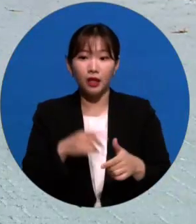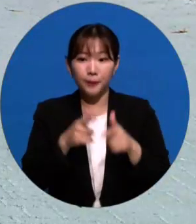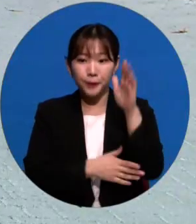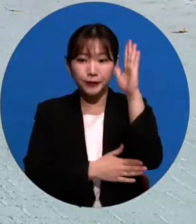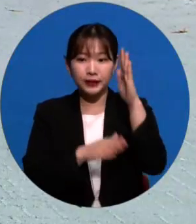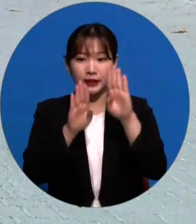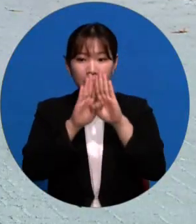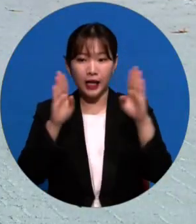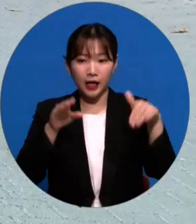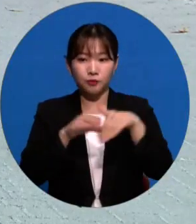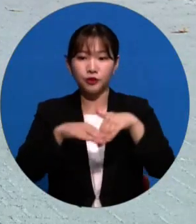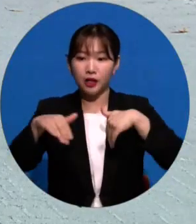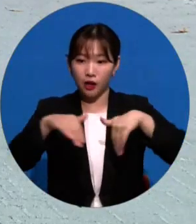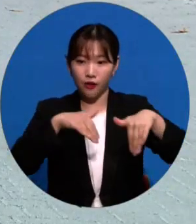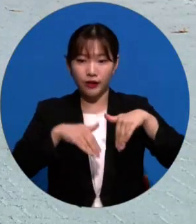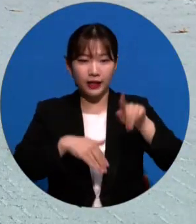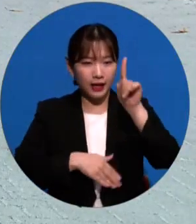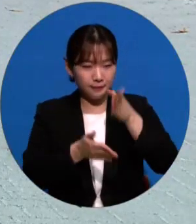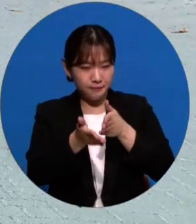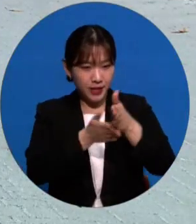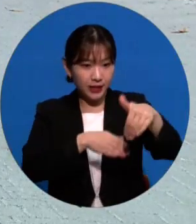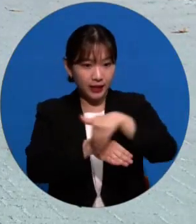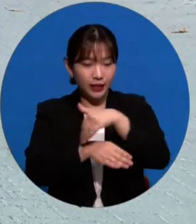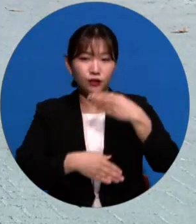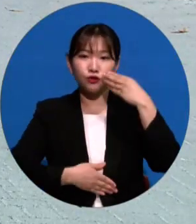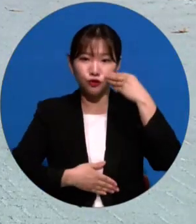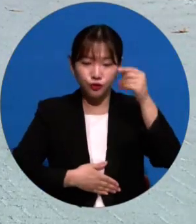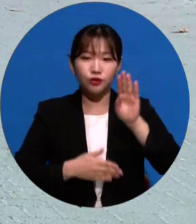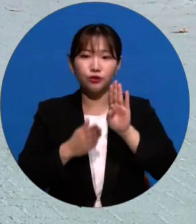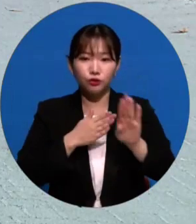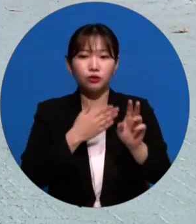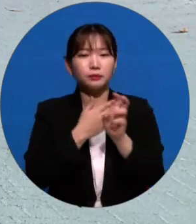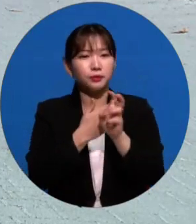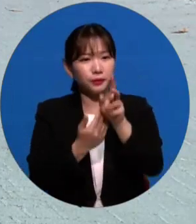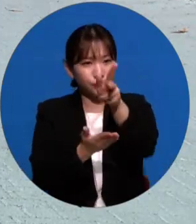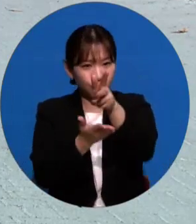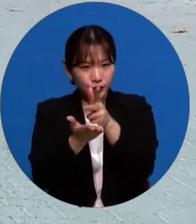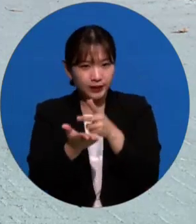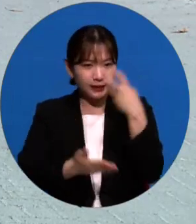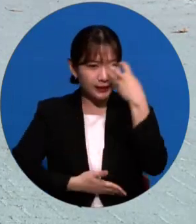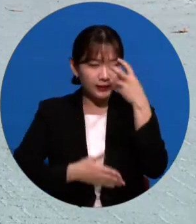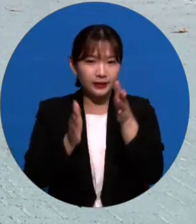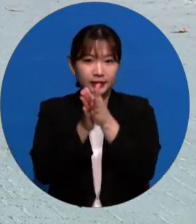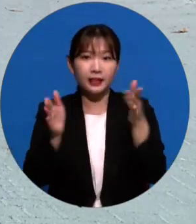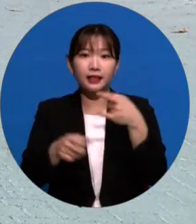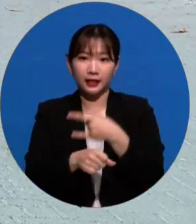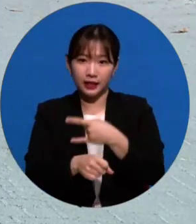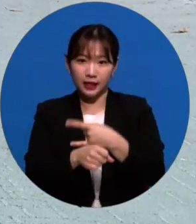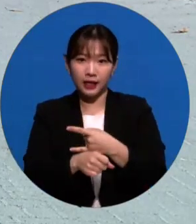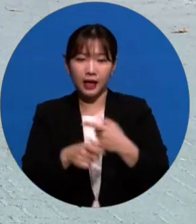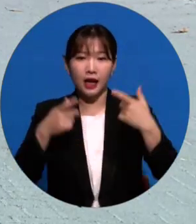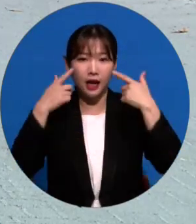목포시는 계양문화거리 일방통행이 안정화된 뒤 불법 주정차 단속을 실시해